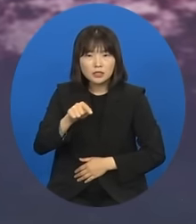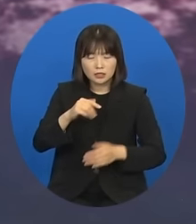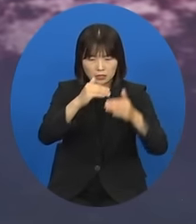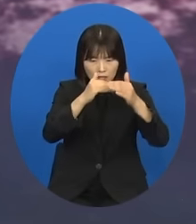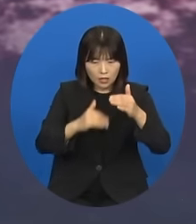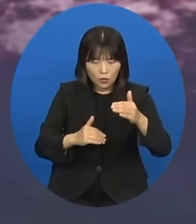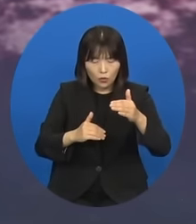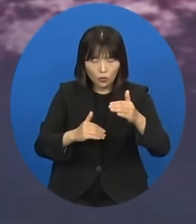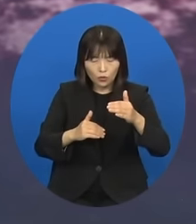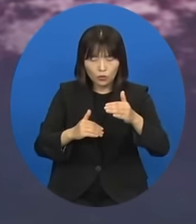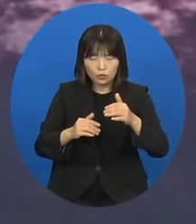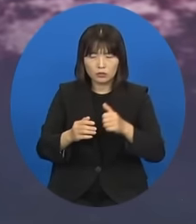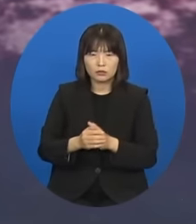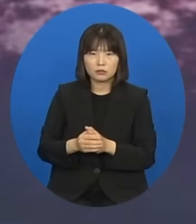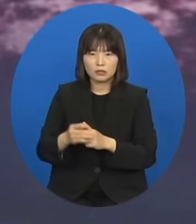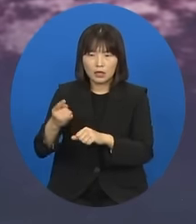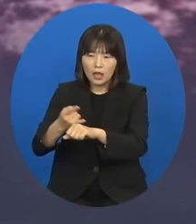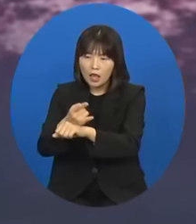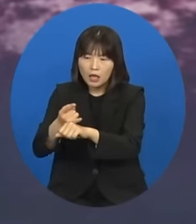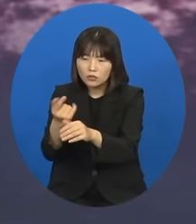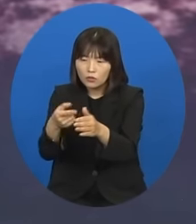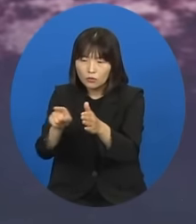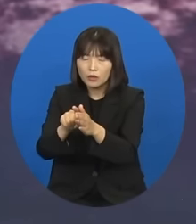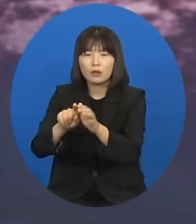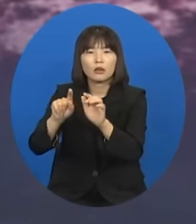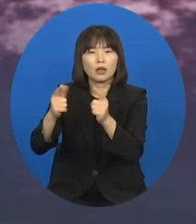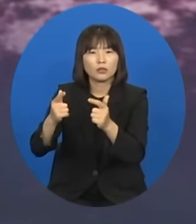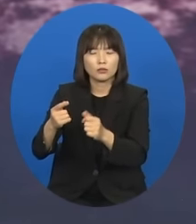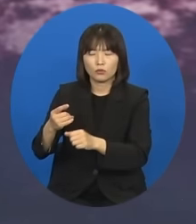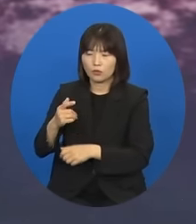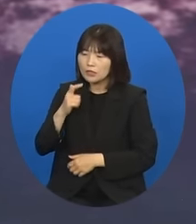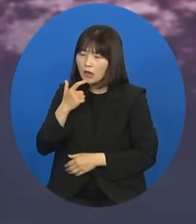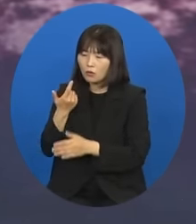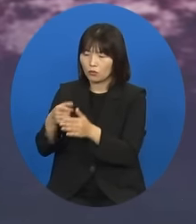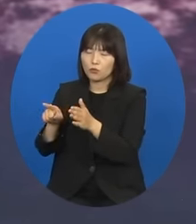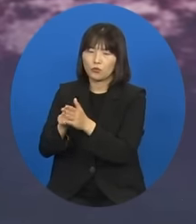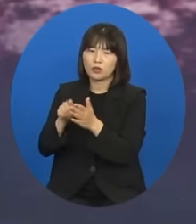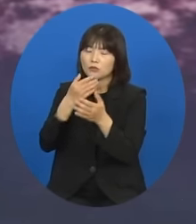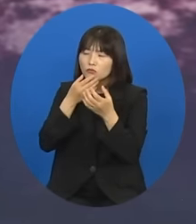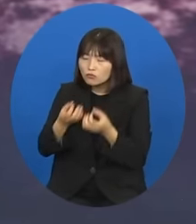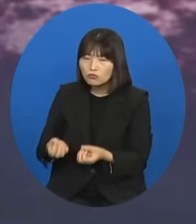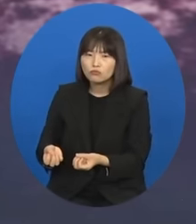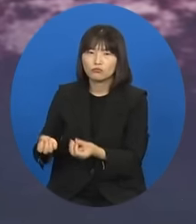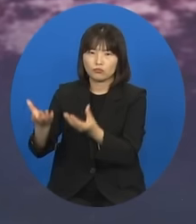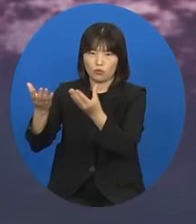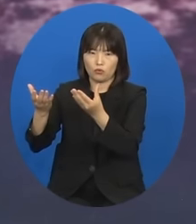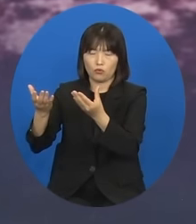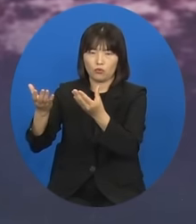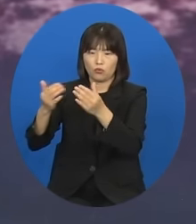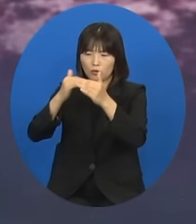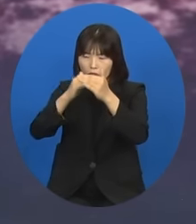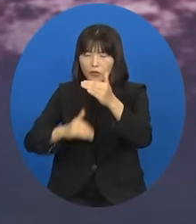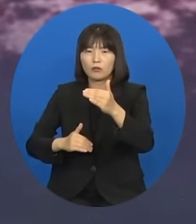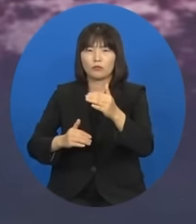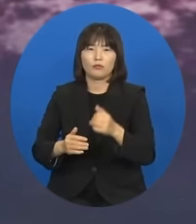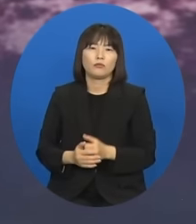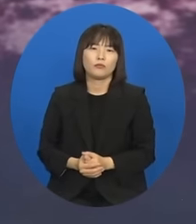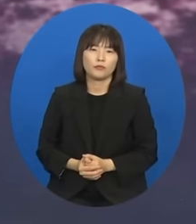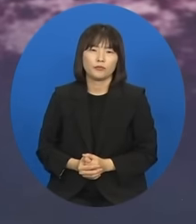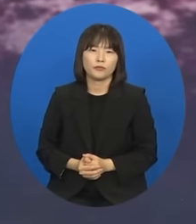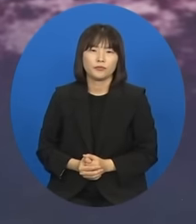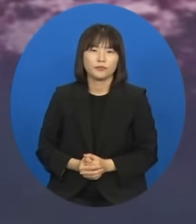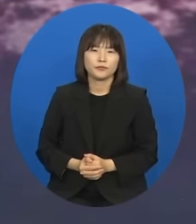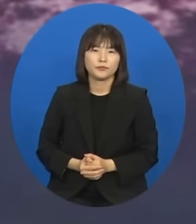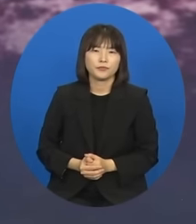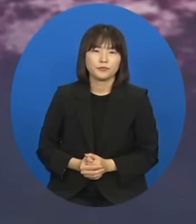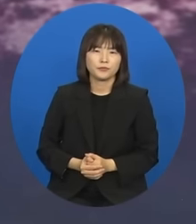에서가 아니라 누구를 위한 축복을 하고 있는 거예요 야곱을 위한 축복을 하고 있어요 그 자신은